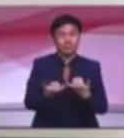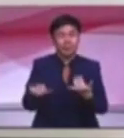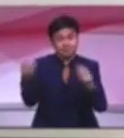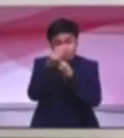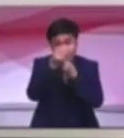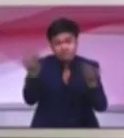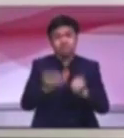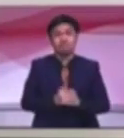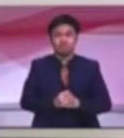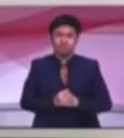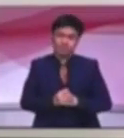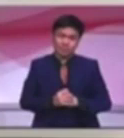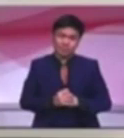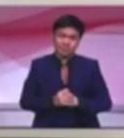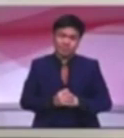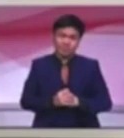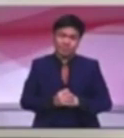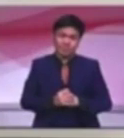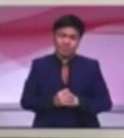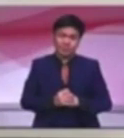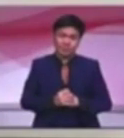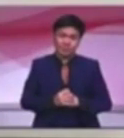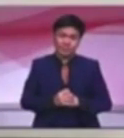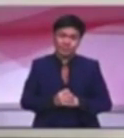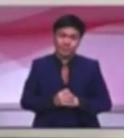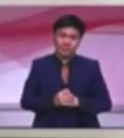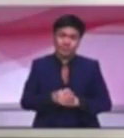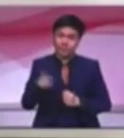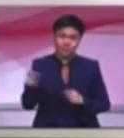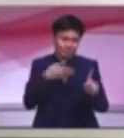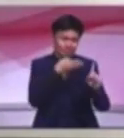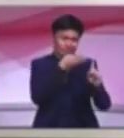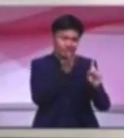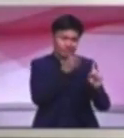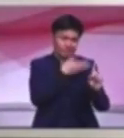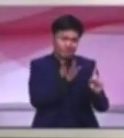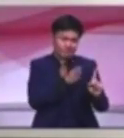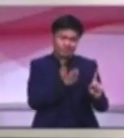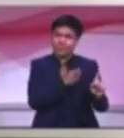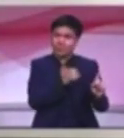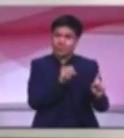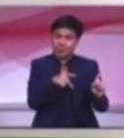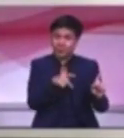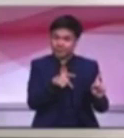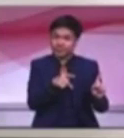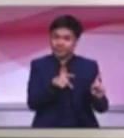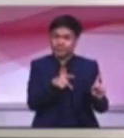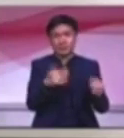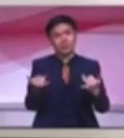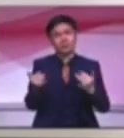oleh kerana masih banyak yang gagal mematuhi SOP, pihak kerajaan